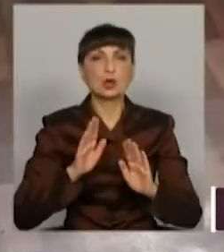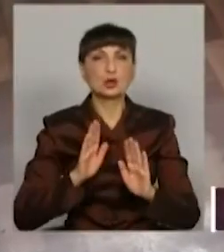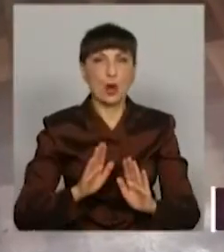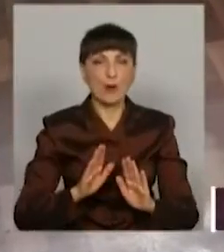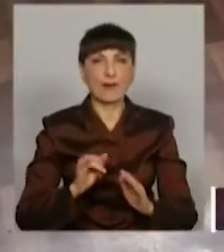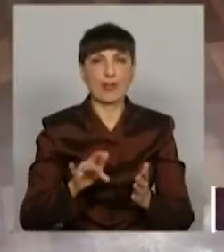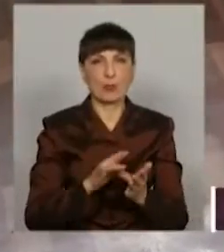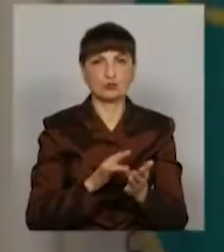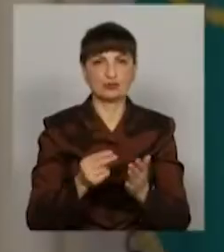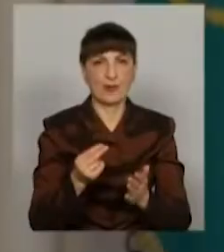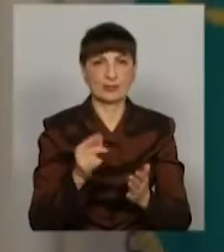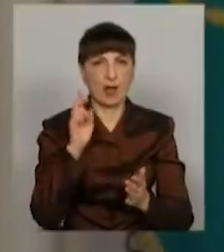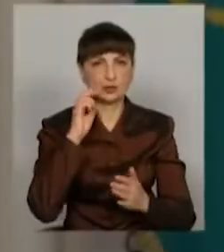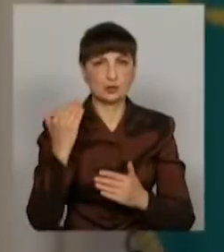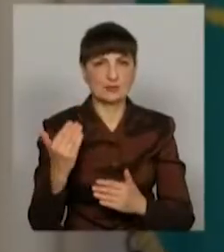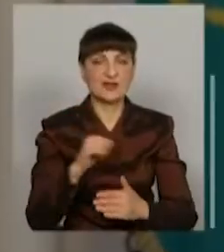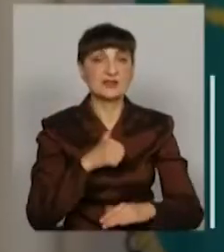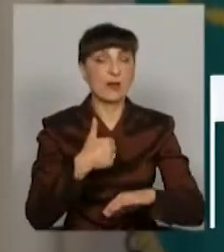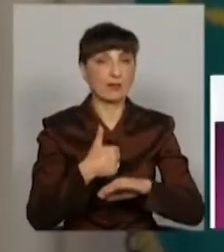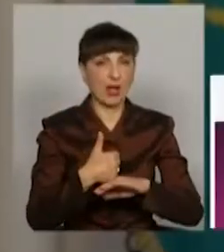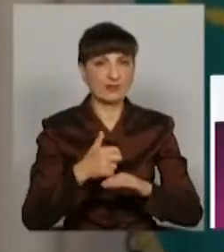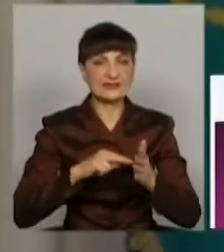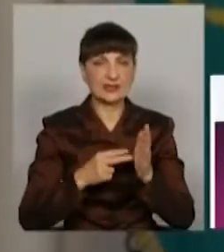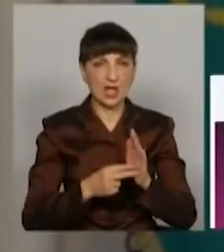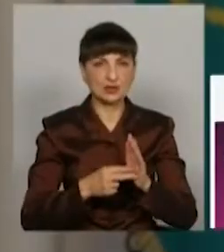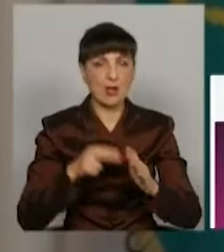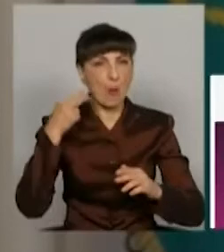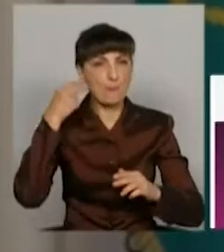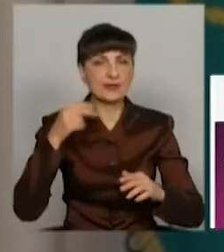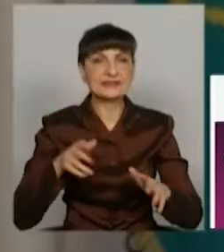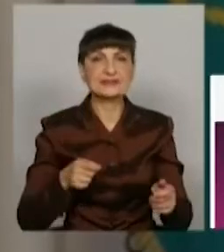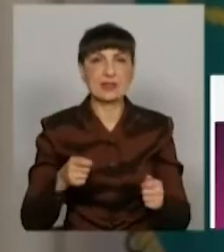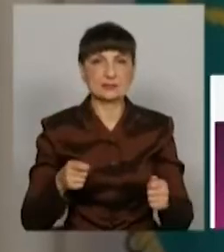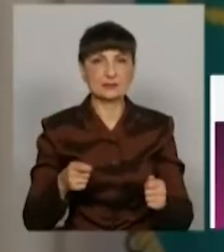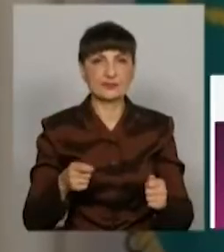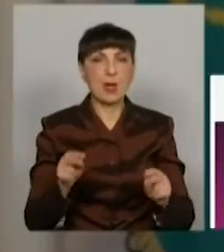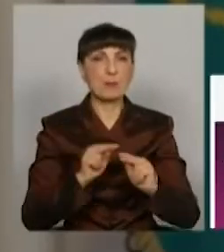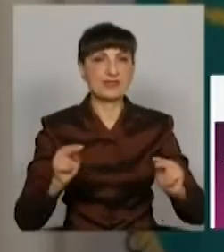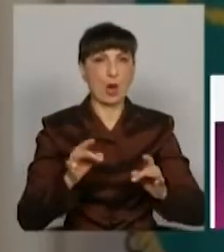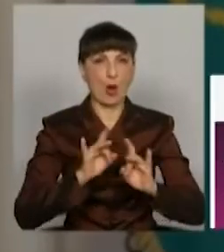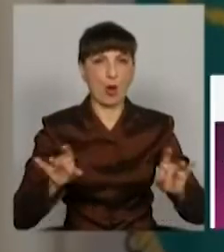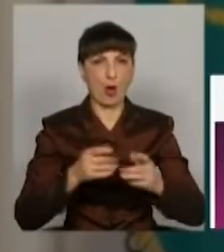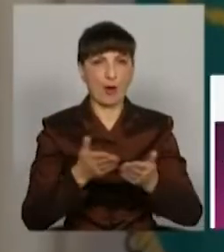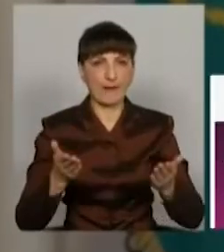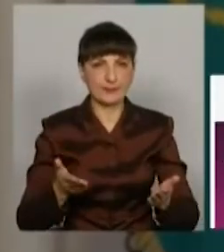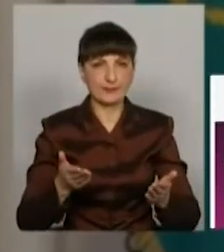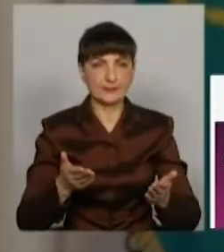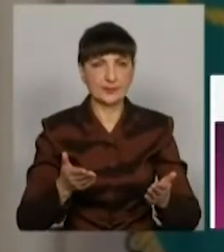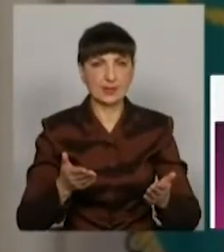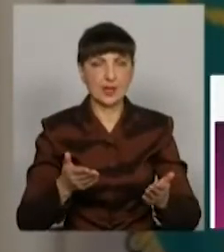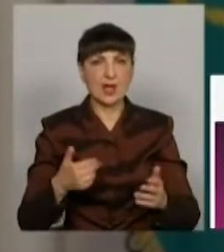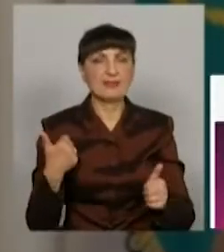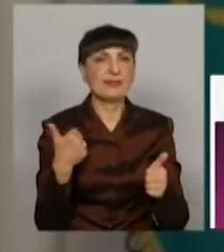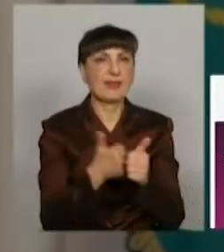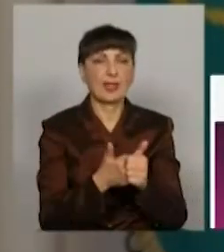на бюджетные деньги. Самая главная задача, которую президент поставил здесь перед педагогами страны, не